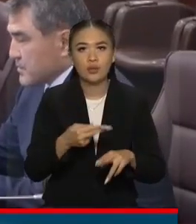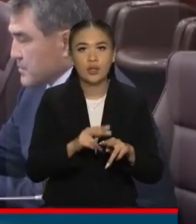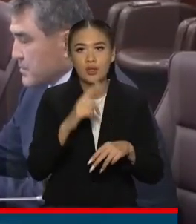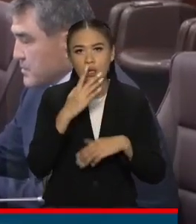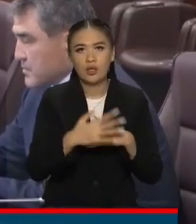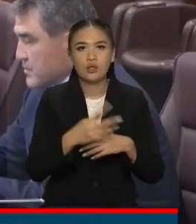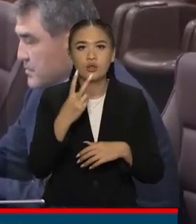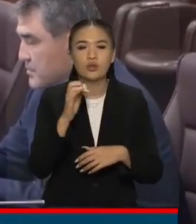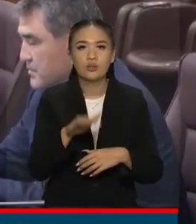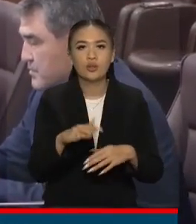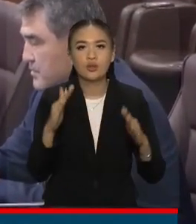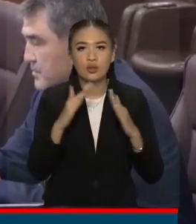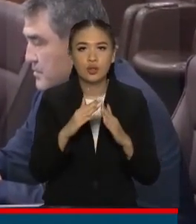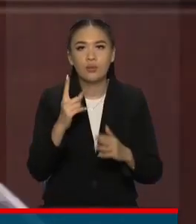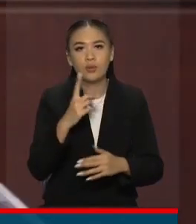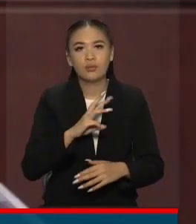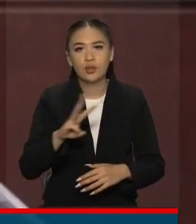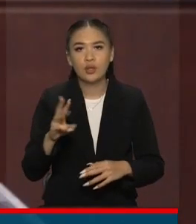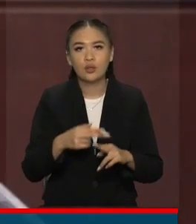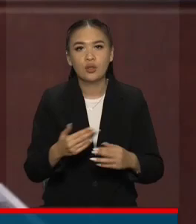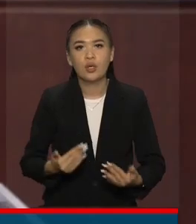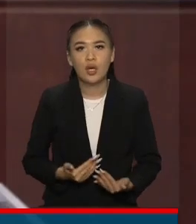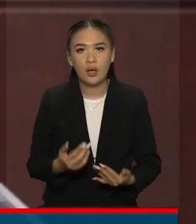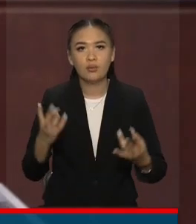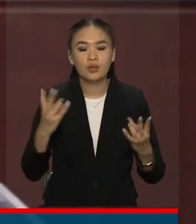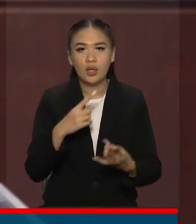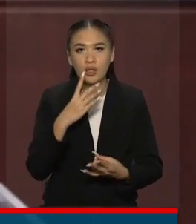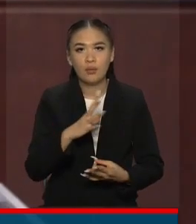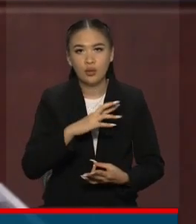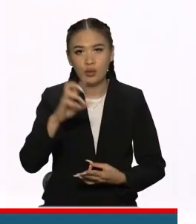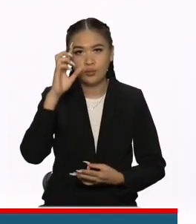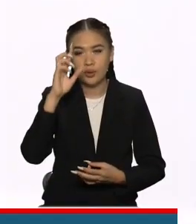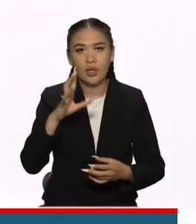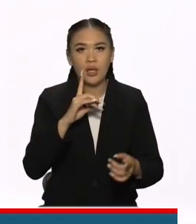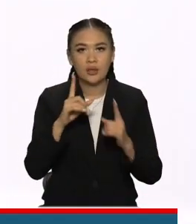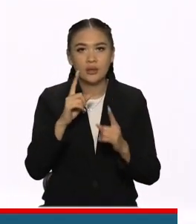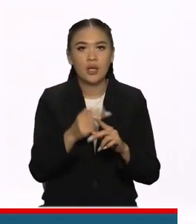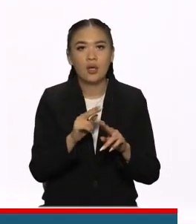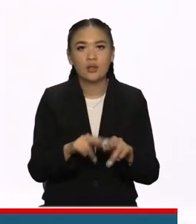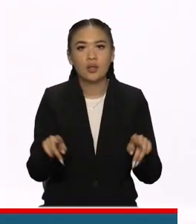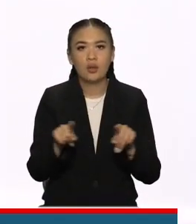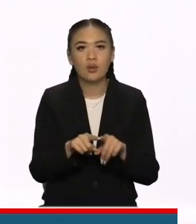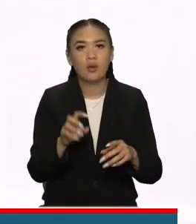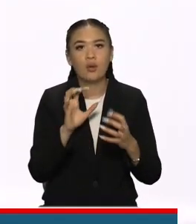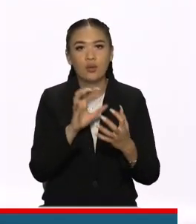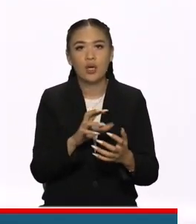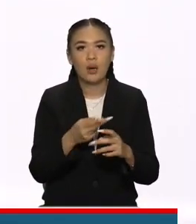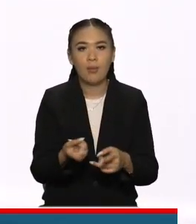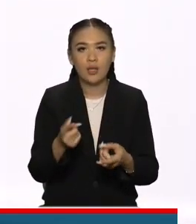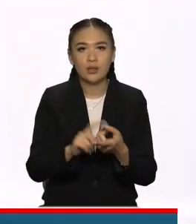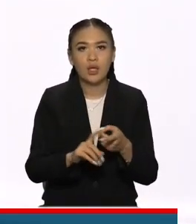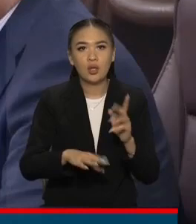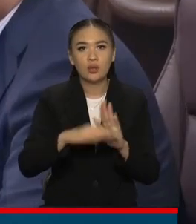үй немесе 1 миллион тұрғынның қажетін қамтиды деген сөз. Үкіметтің кезекті кеңесінде осы және өңірлерде көлік байланысын